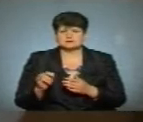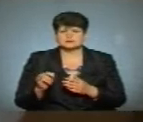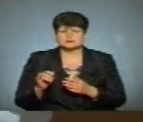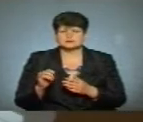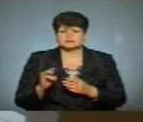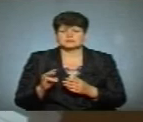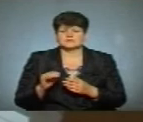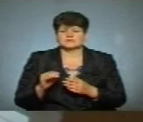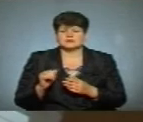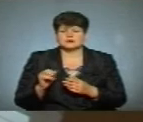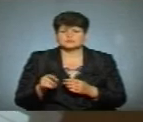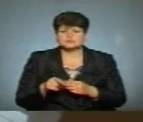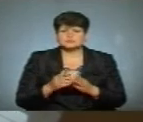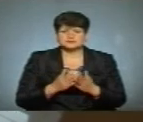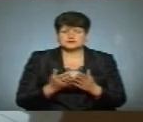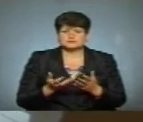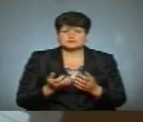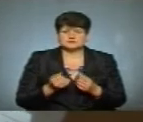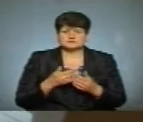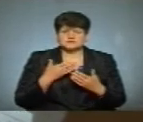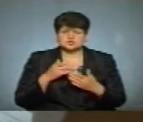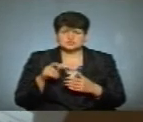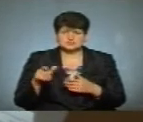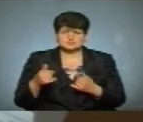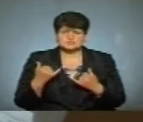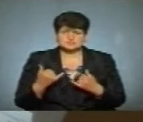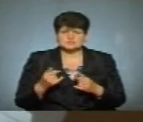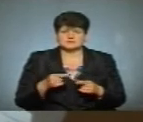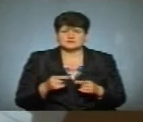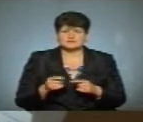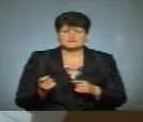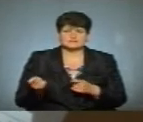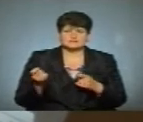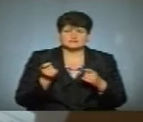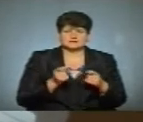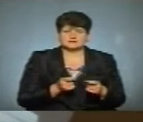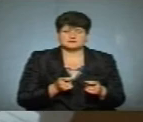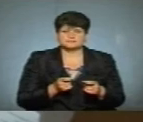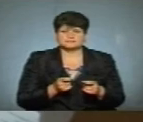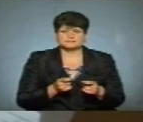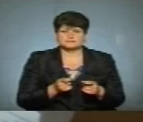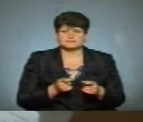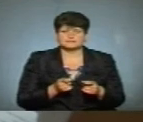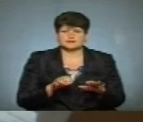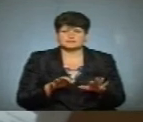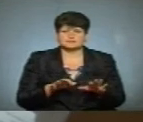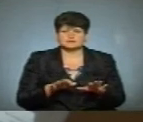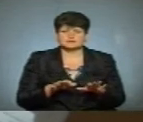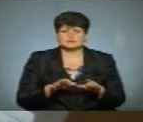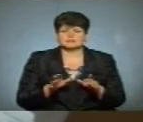Фіалку. Ті книги, котрі ми отримали від читачки, ми зараз їх несемо в місце, де